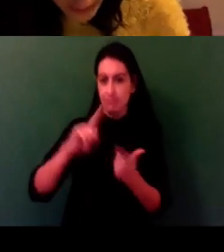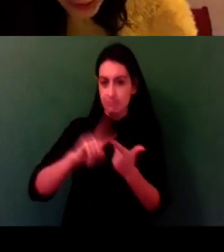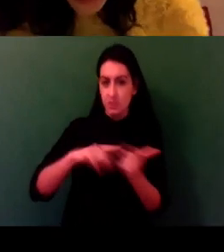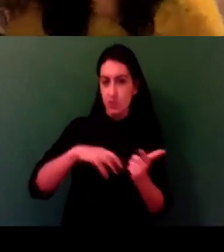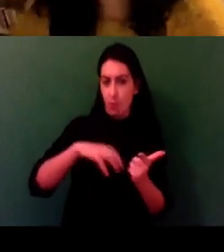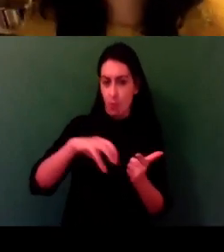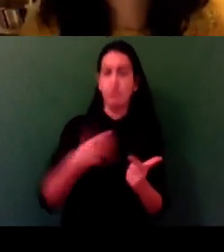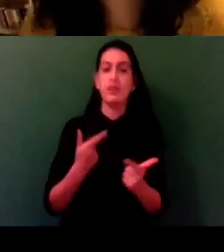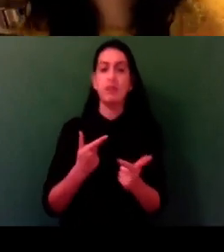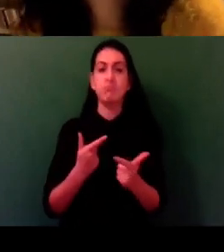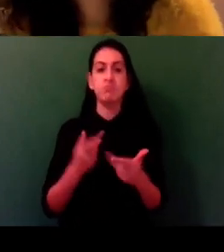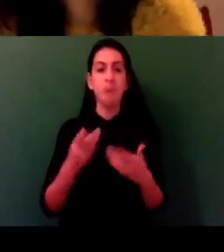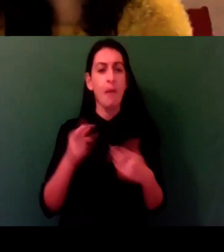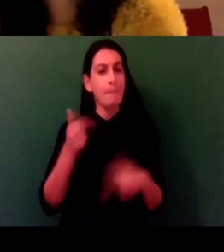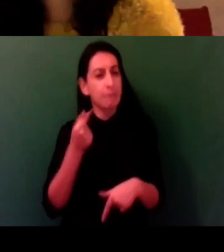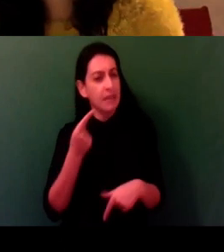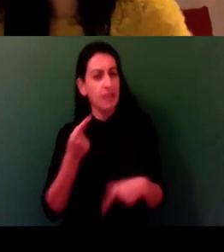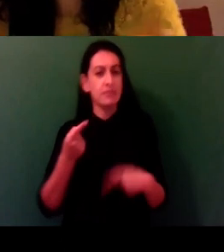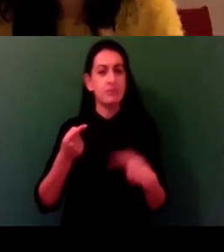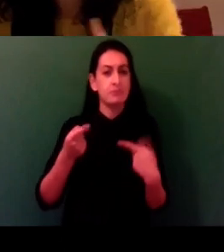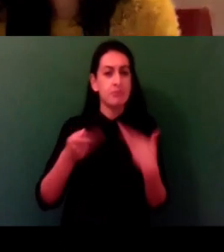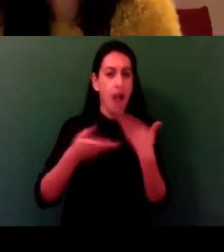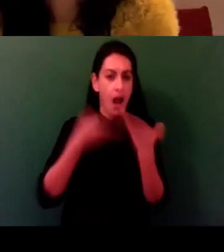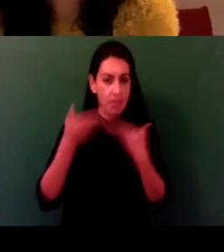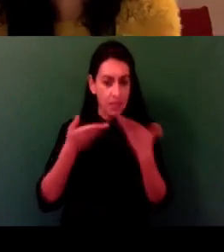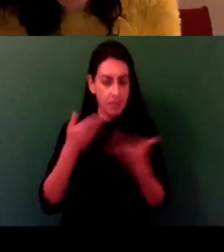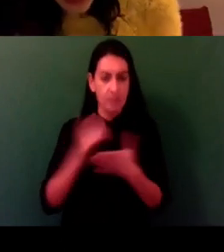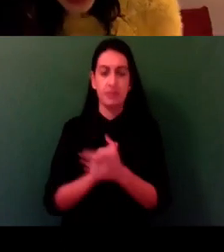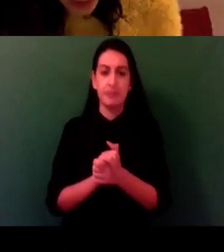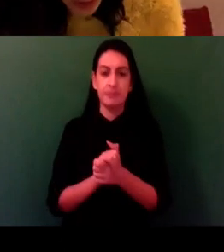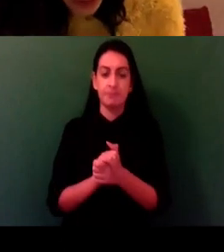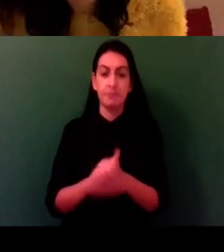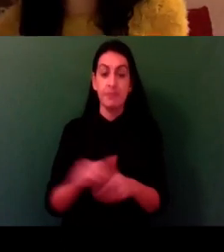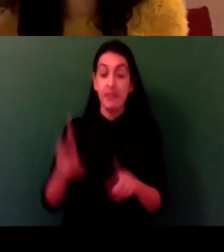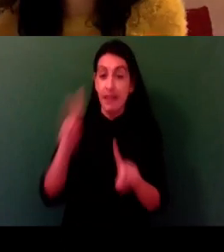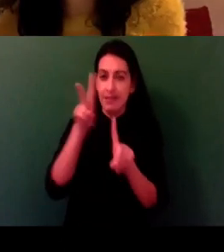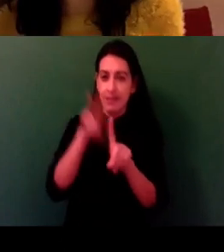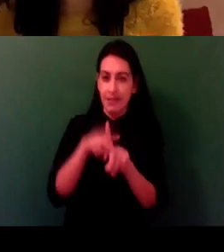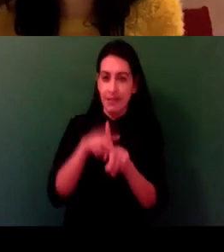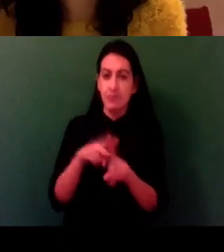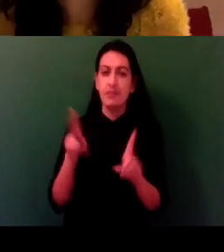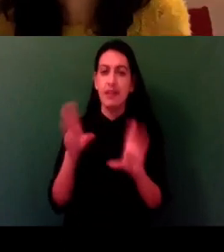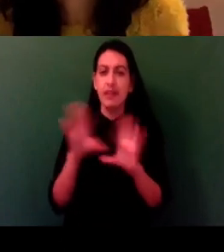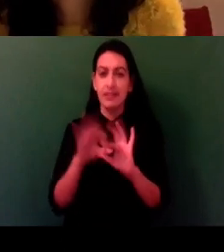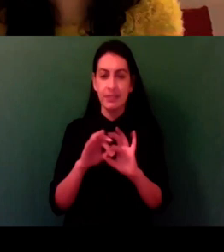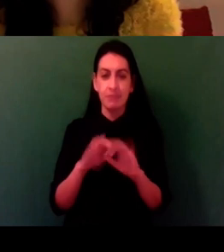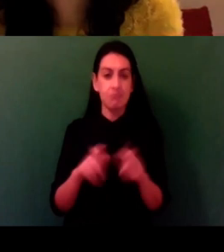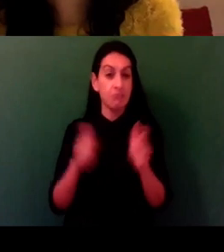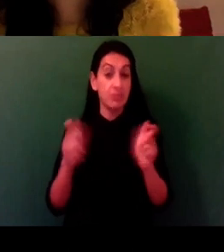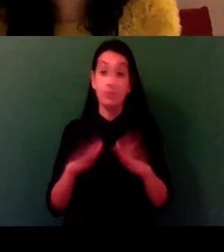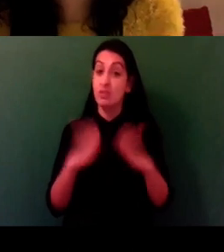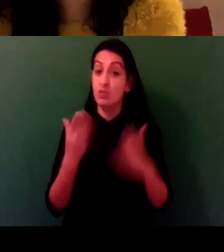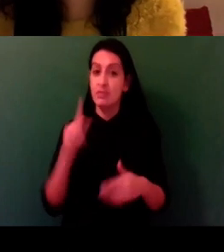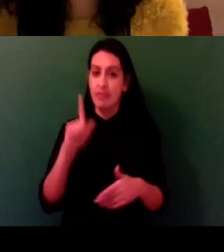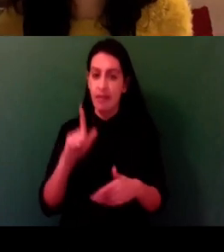Katılımın araçlarını, belki ölçeğini, bu ara yüzler, paralel yüzler meselesini açacağız. Aynı zamanda tasarımın bunun neresinde